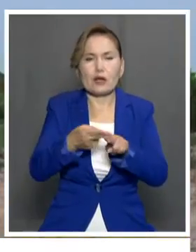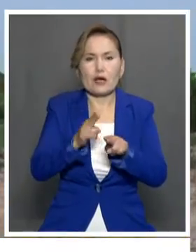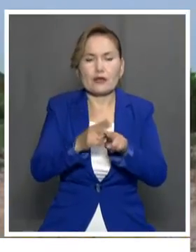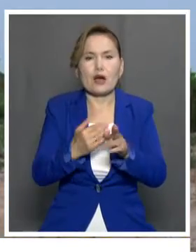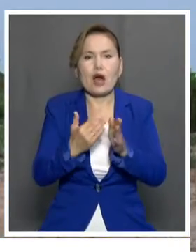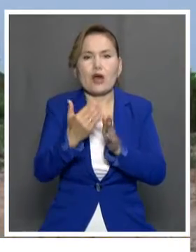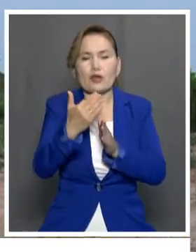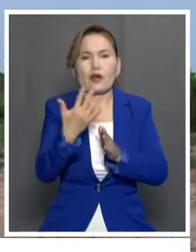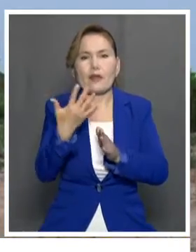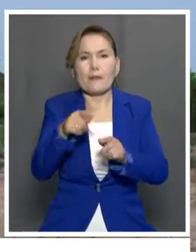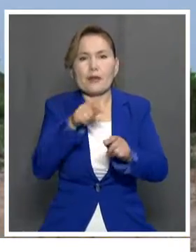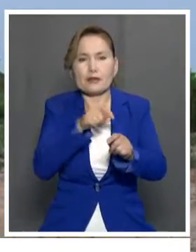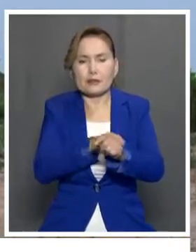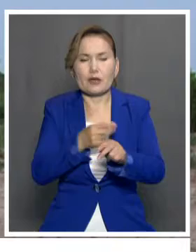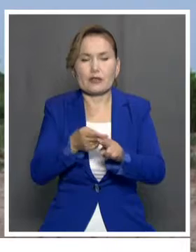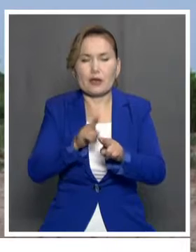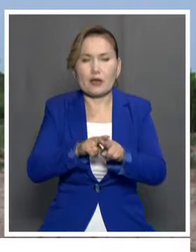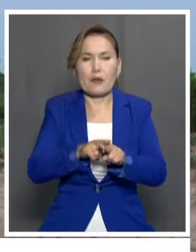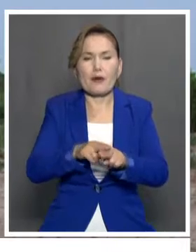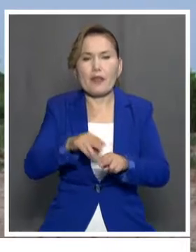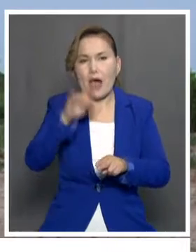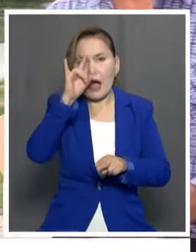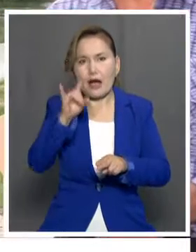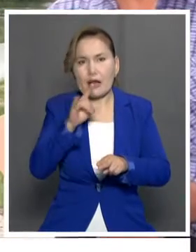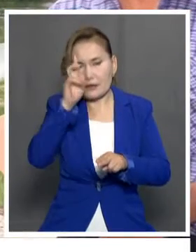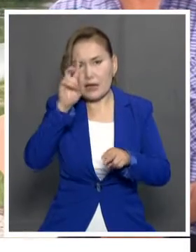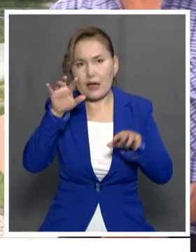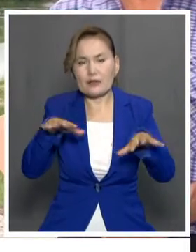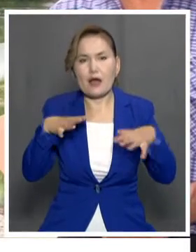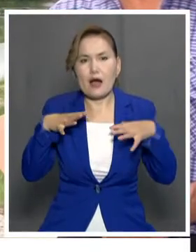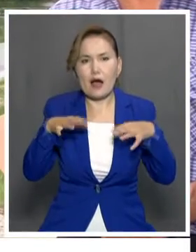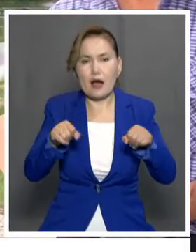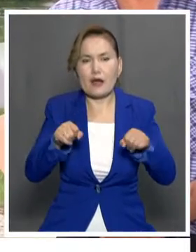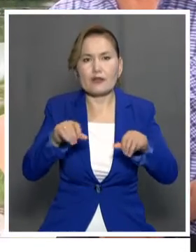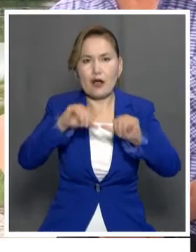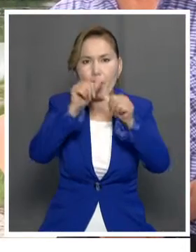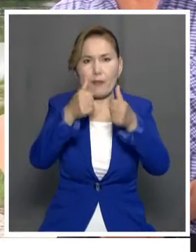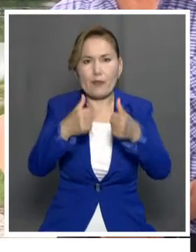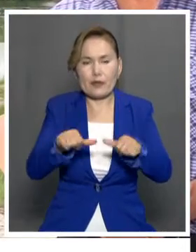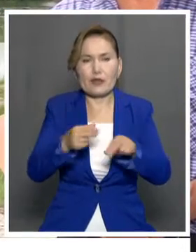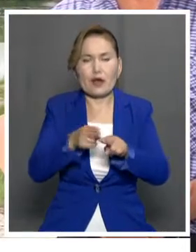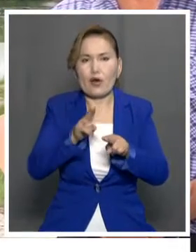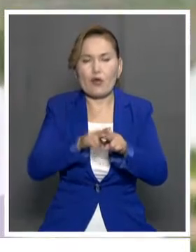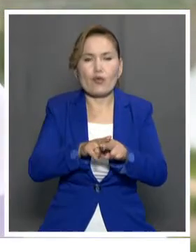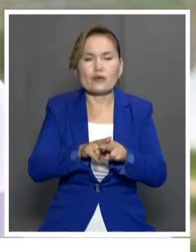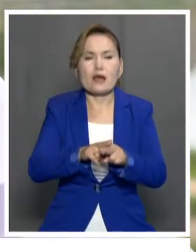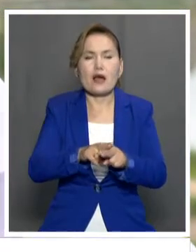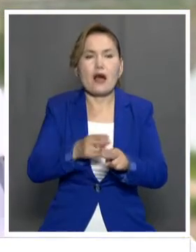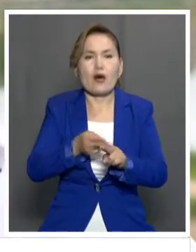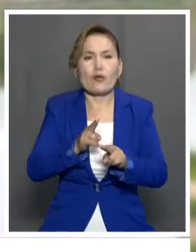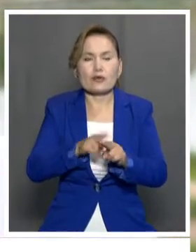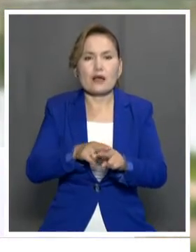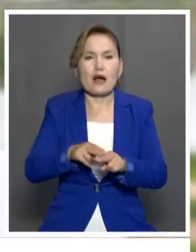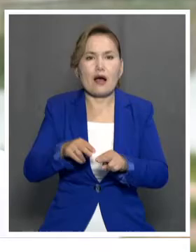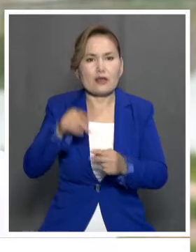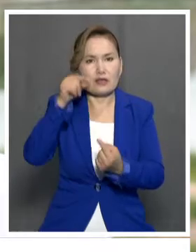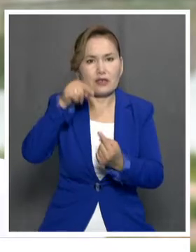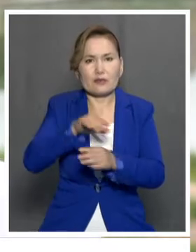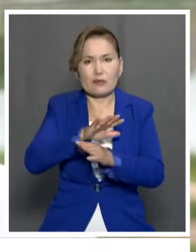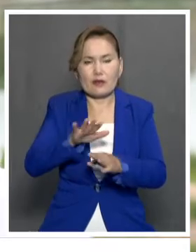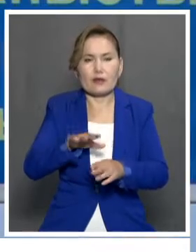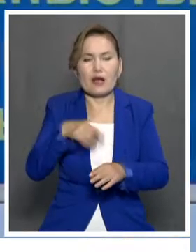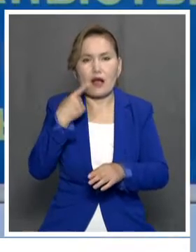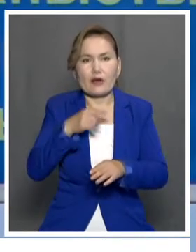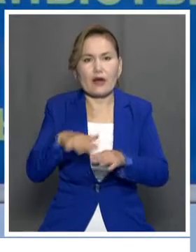болса, тұлғасы 2 метрдей. Алайда қазақтың айбыны болған ханның бейнесі лайықты сомдалмады деген көпшілік шалағай шыққан сапасыз